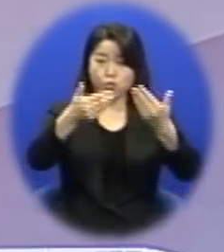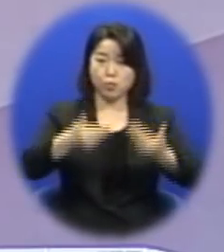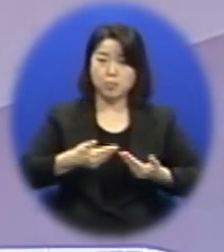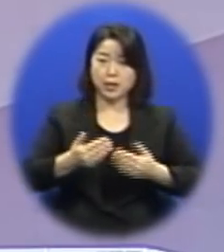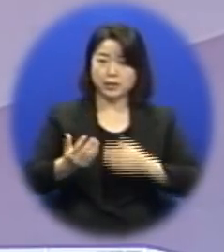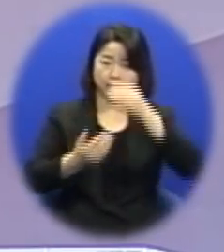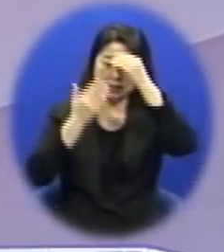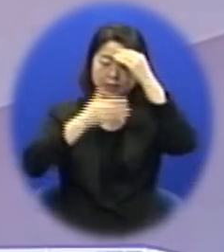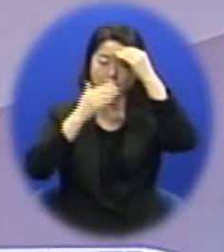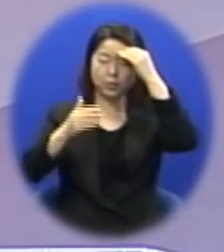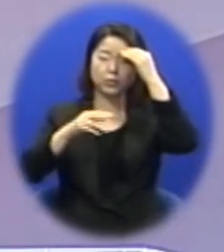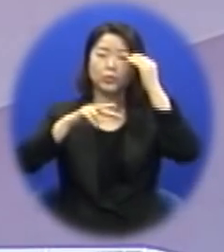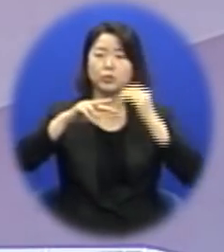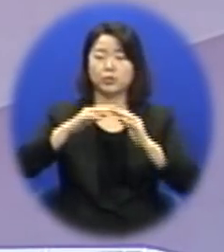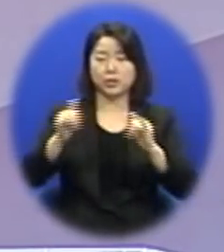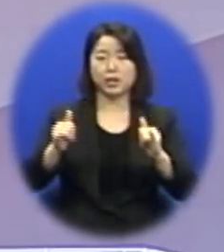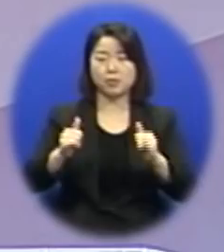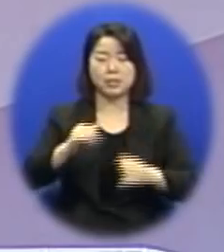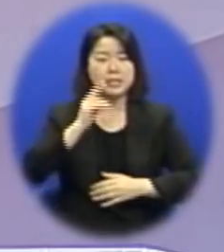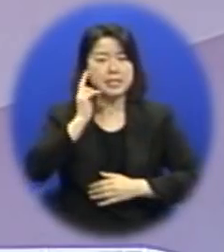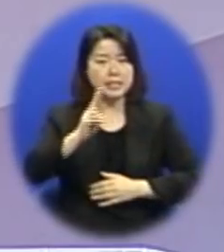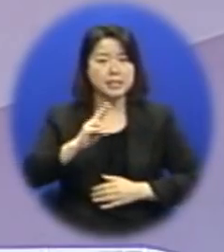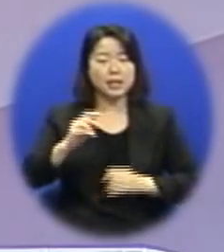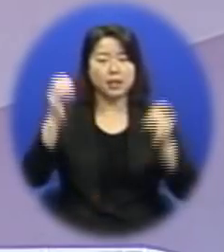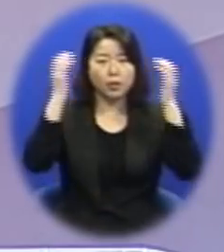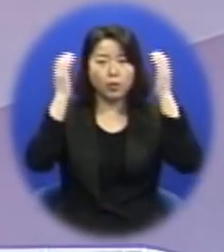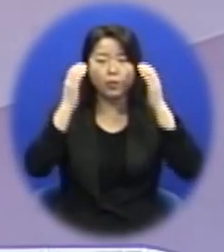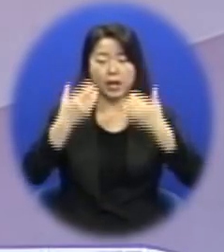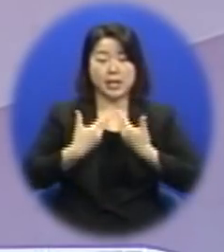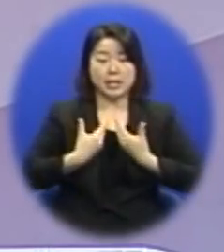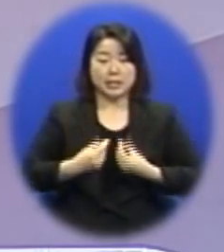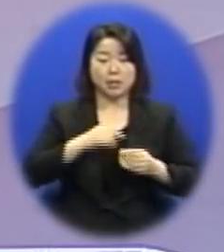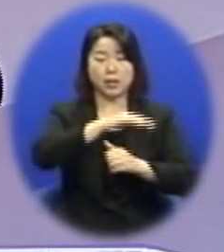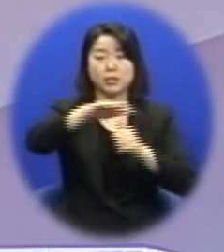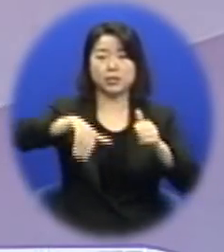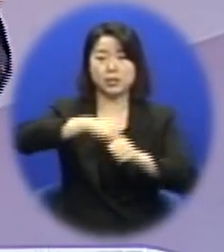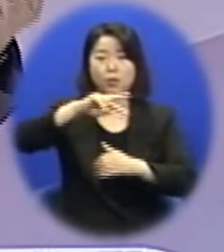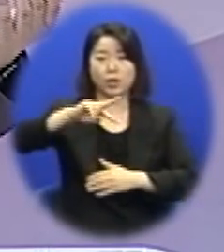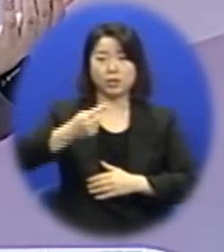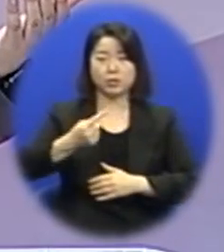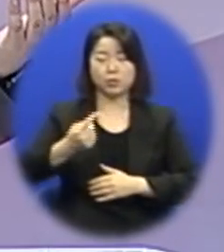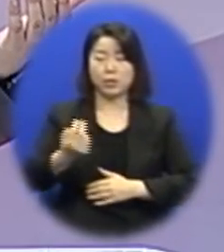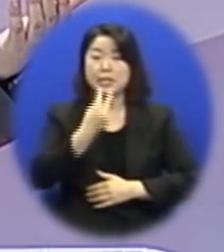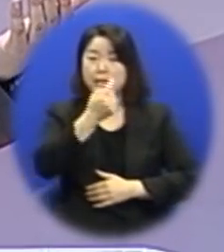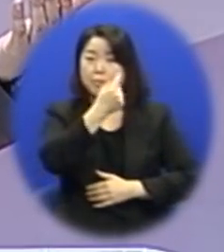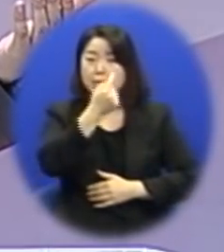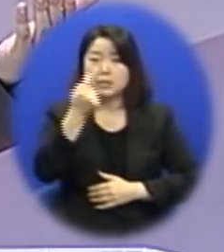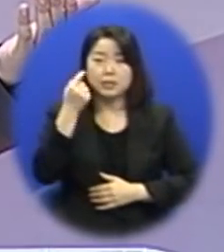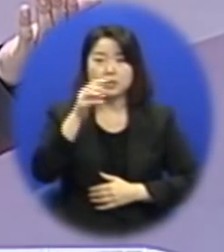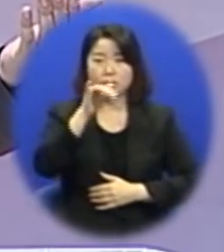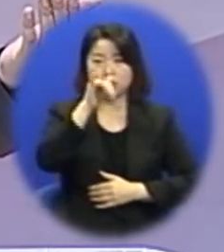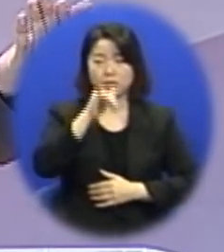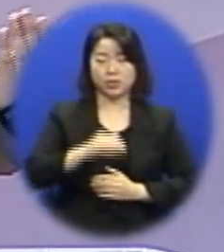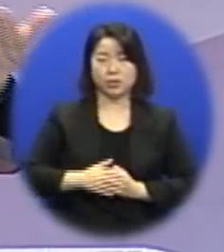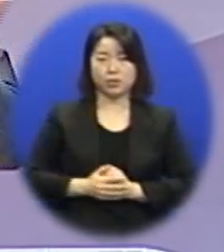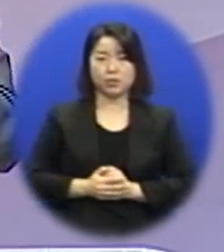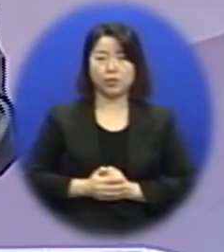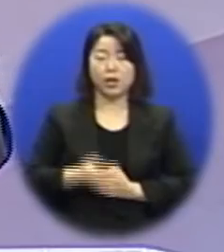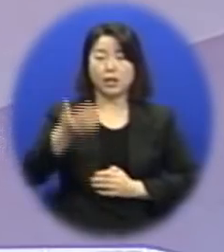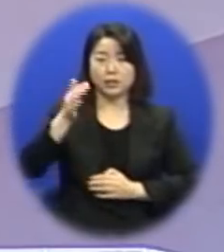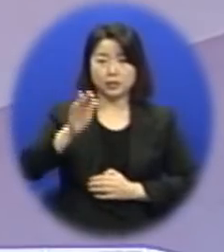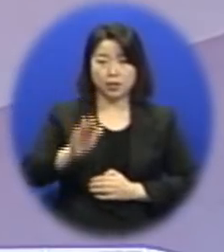성도는 극심한 고난 절망적인 상황에서도 생명의 증거가 있습니다